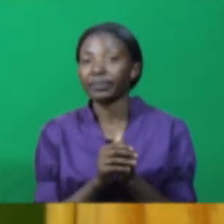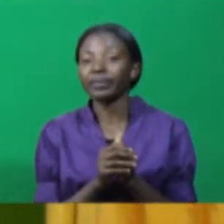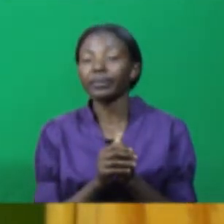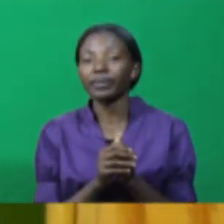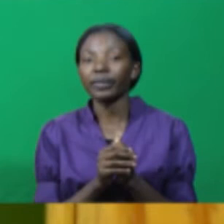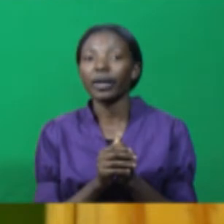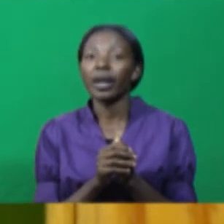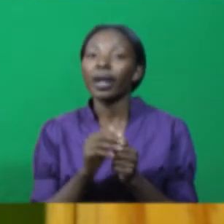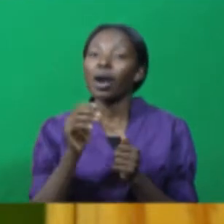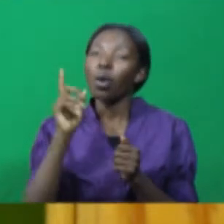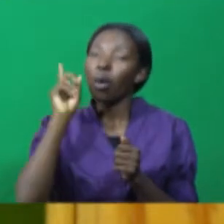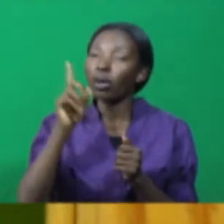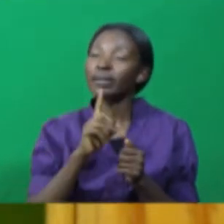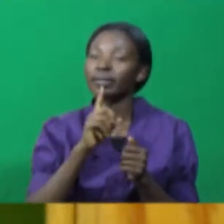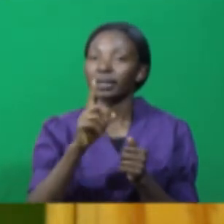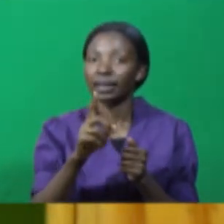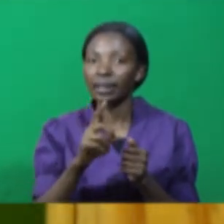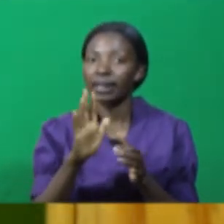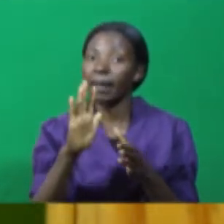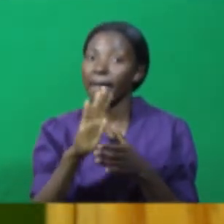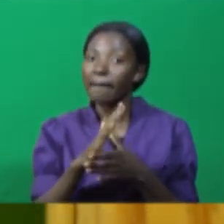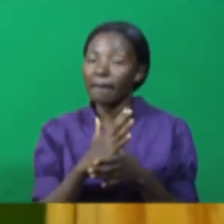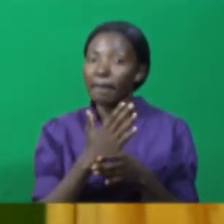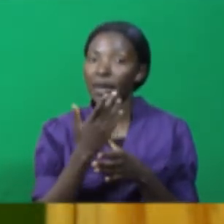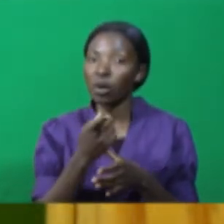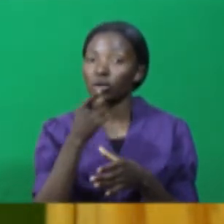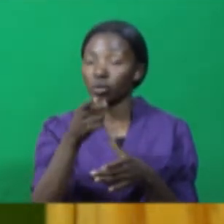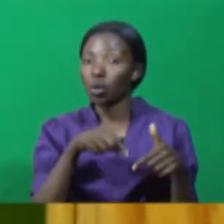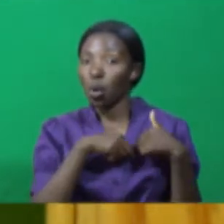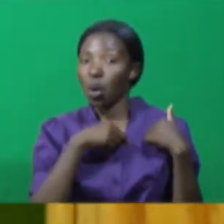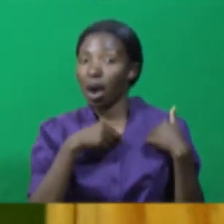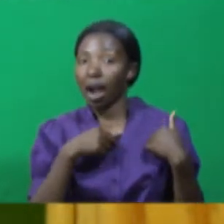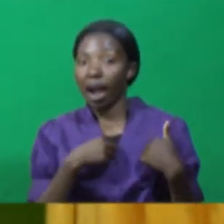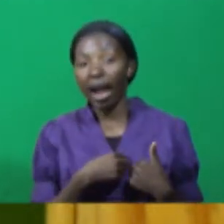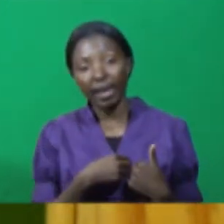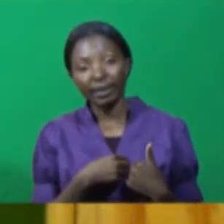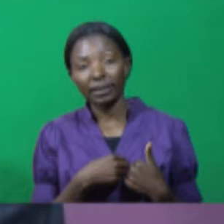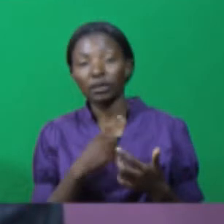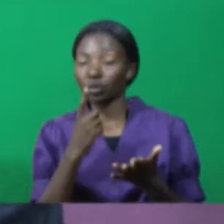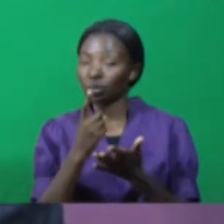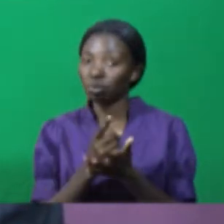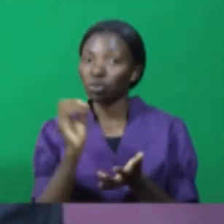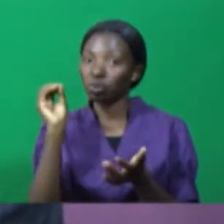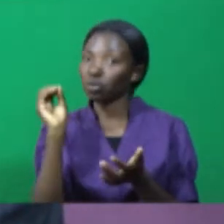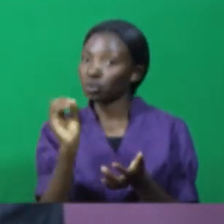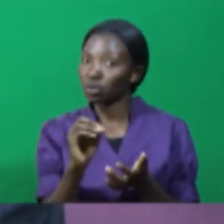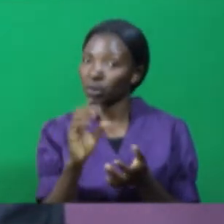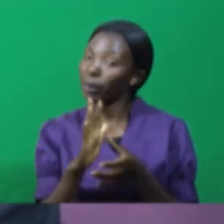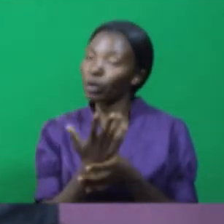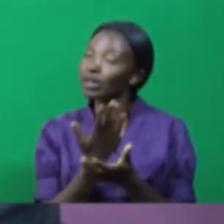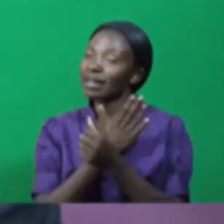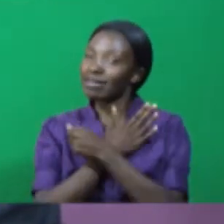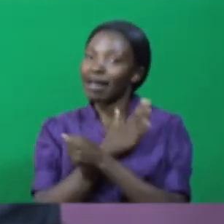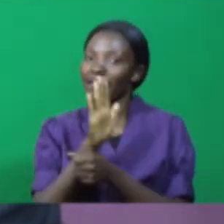uicherechedze. Hanzi naMwari. Nekuti moyo wako hauna kuita nemoyo wakashata. Watoitoone moyo